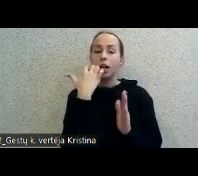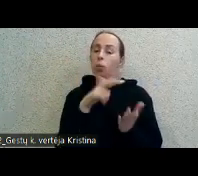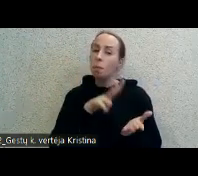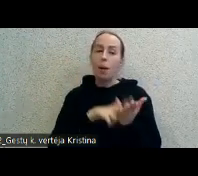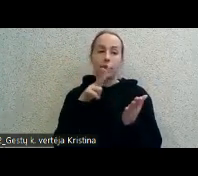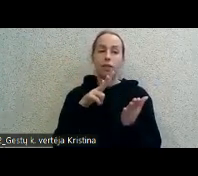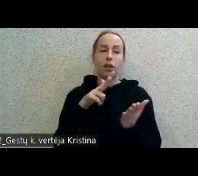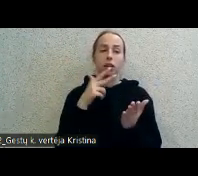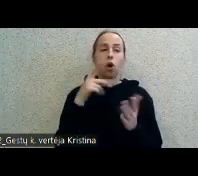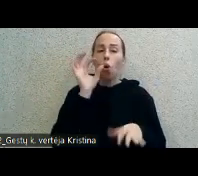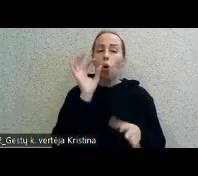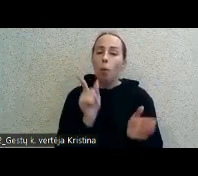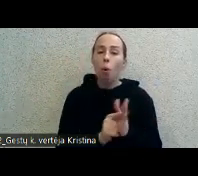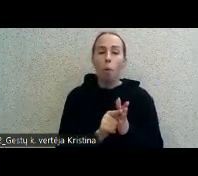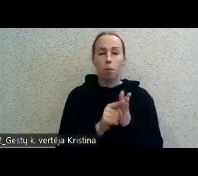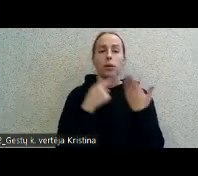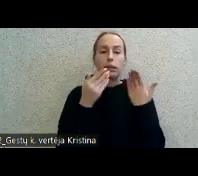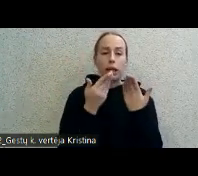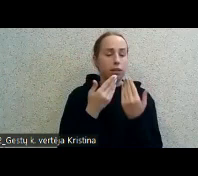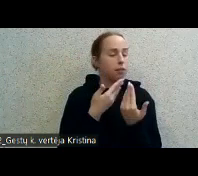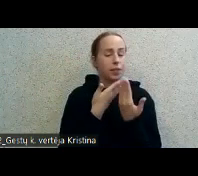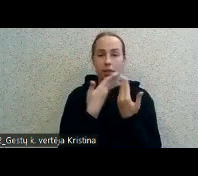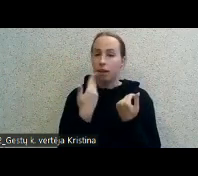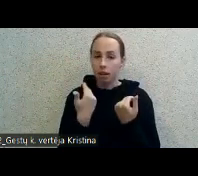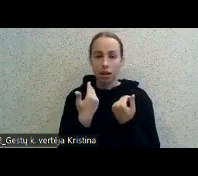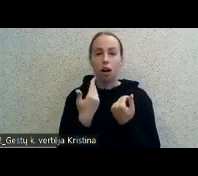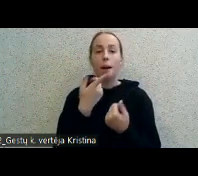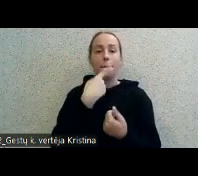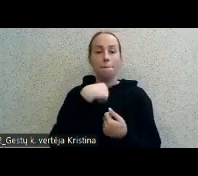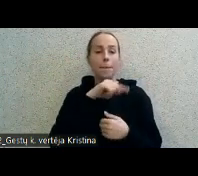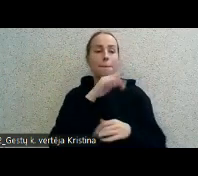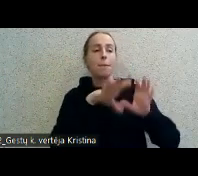Mes tiesiog parenkame,